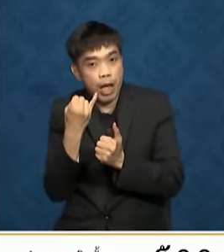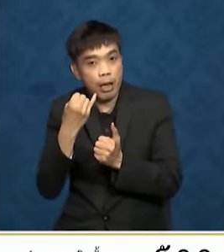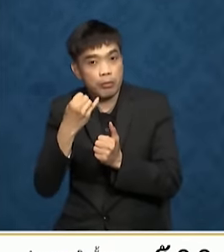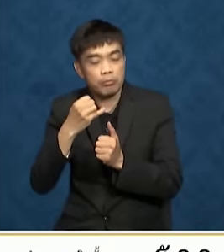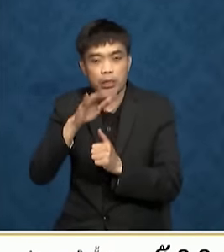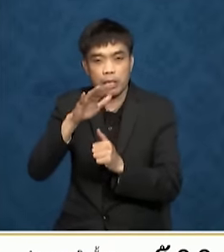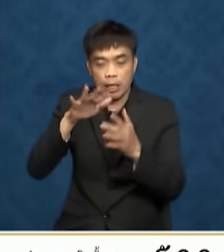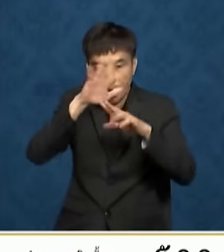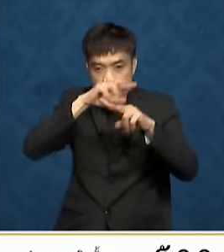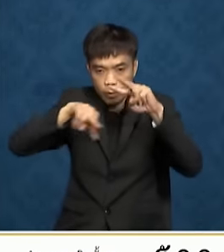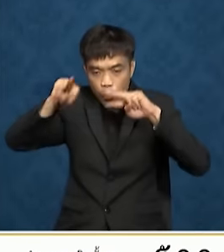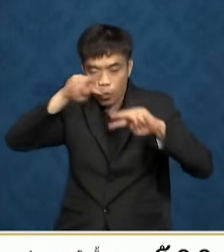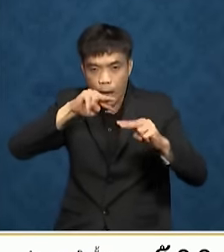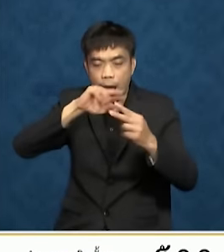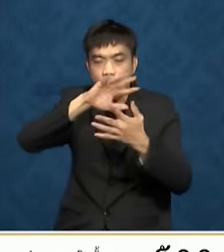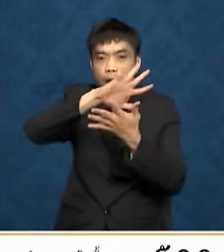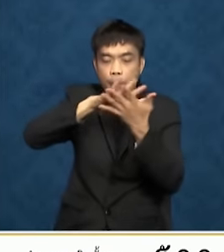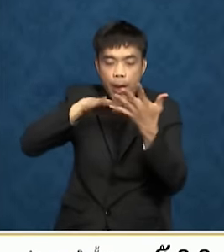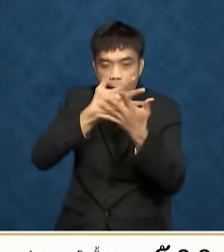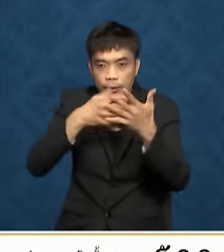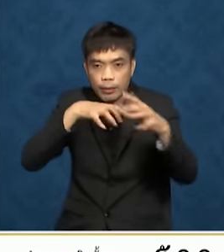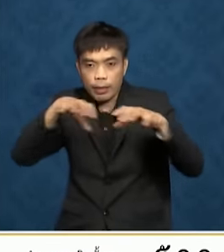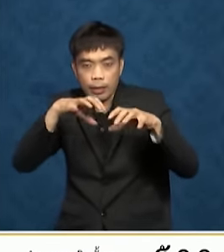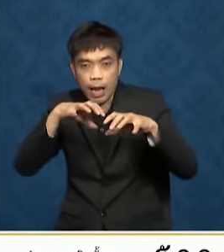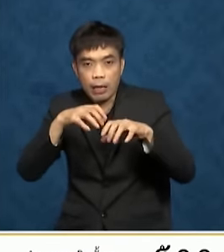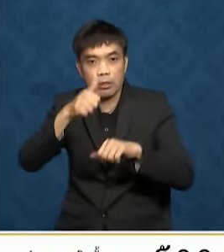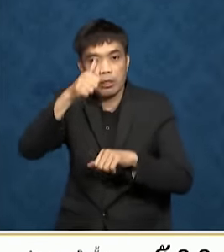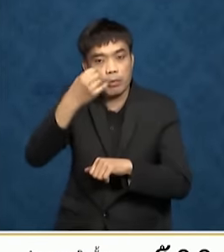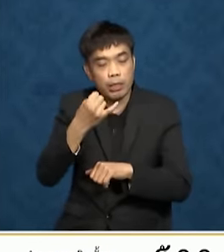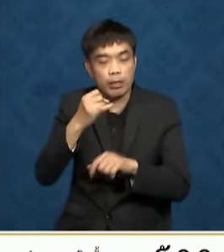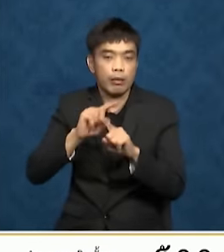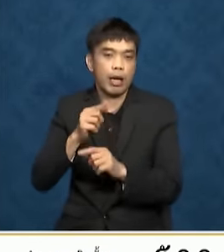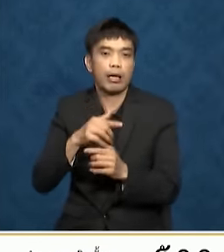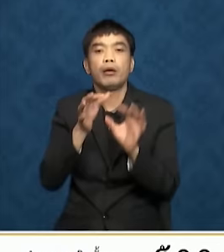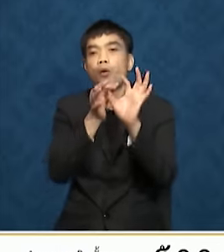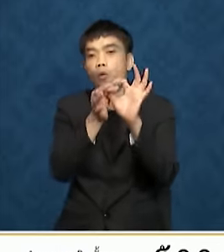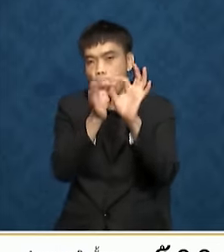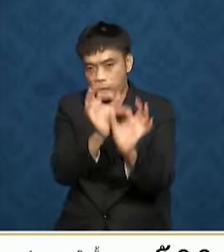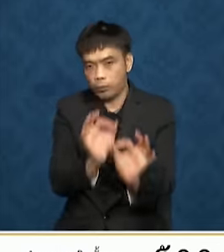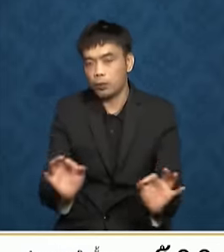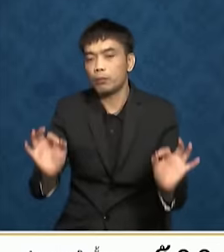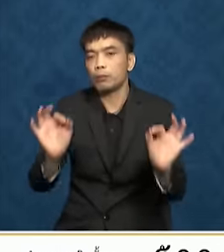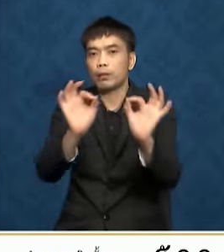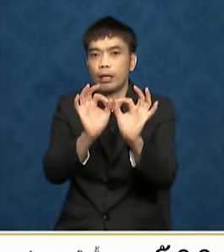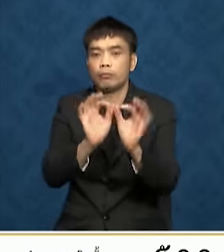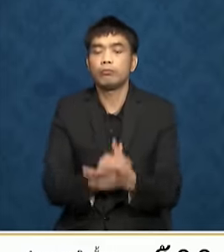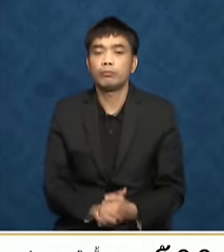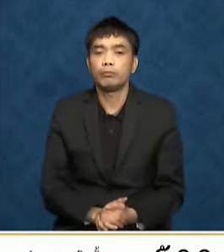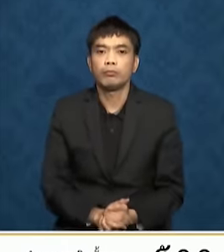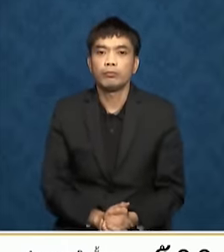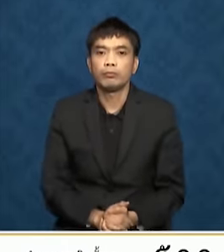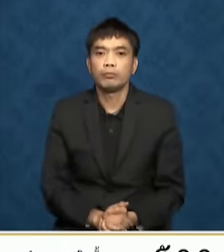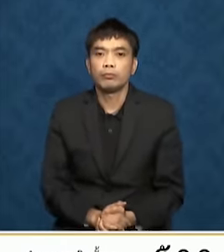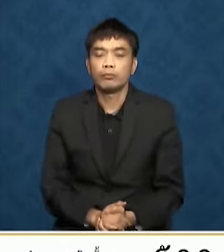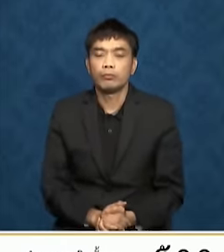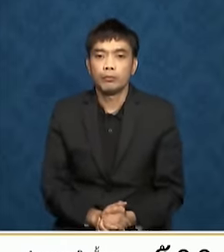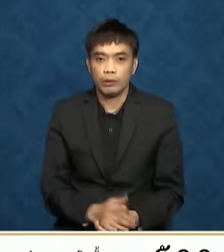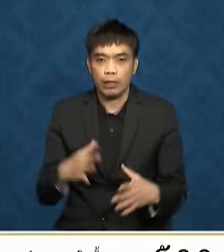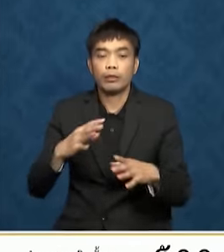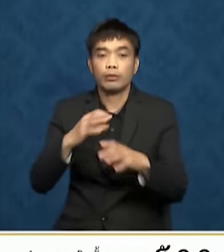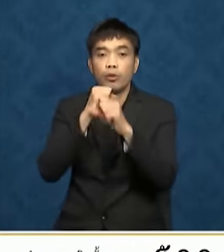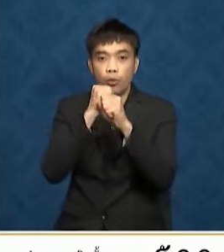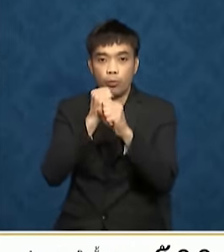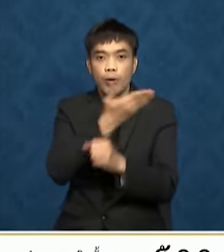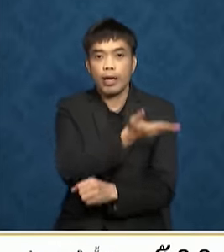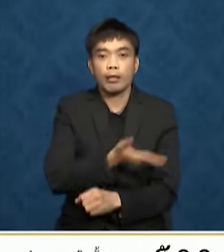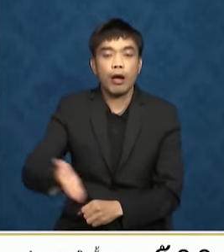มันมีการบริหารความเสี่ยงหรือยังอันนี้เนี่ยเป็นสิ่งที่มีความสำคัญสำหรับการประมวลแล้วก็การสรุปให้กับพี่น้อง